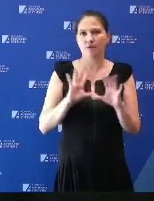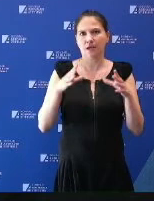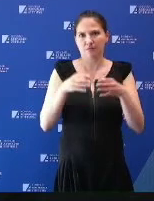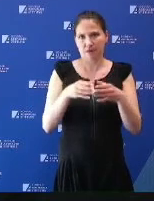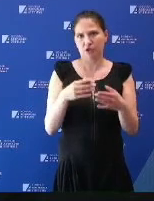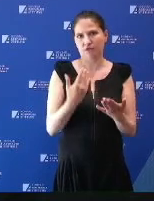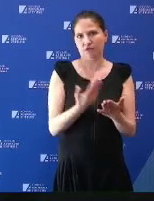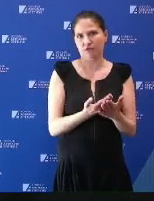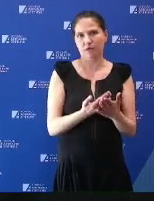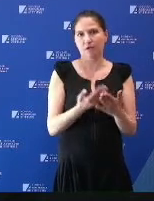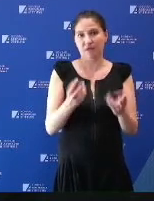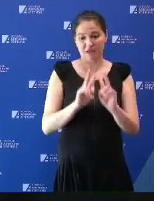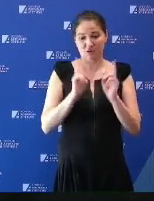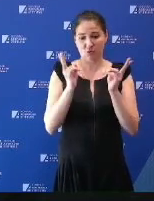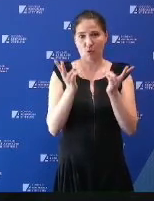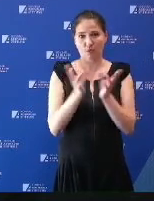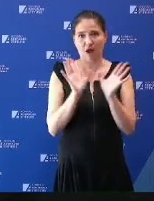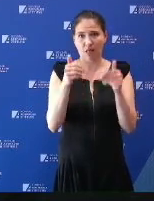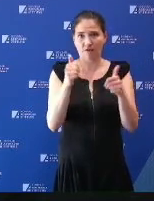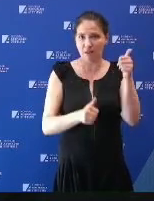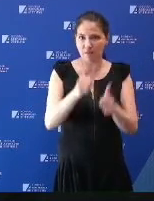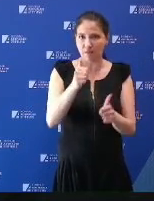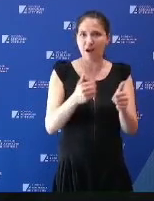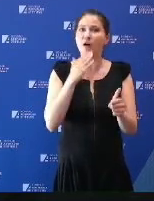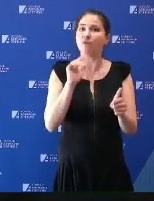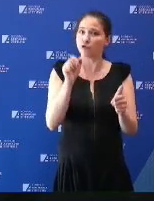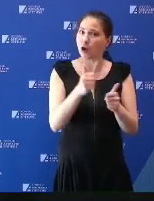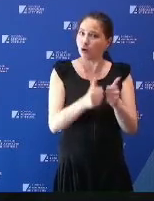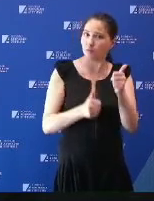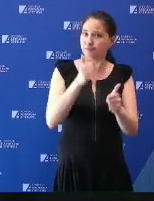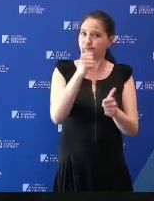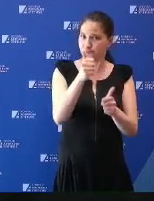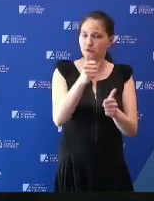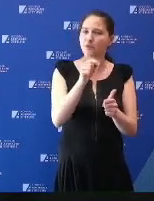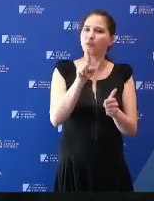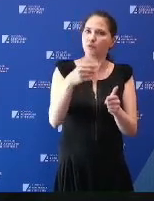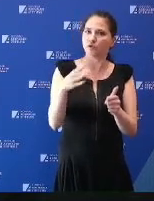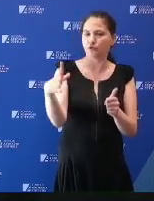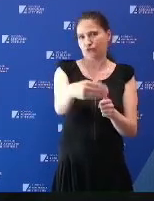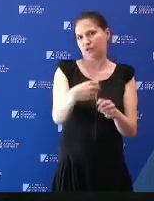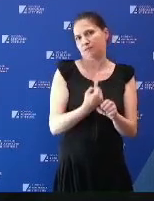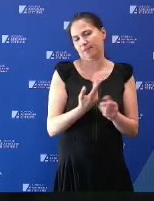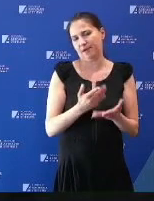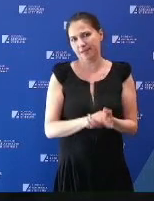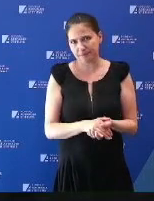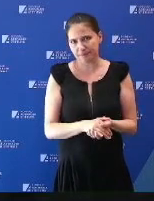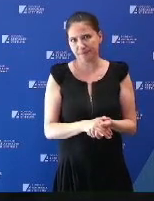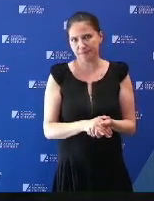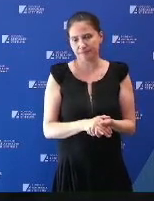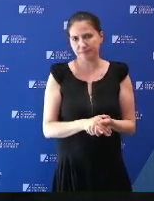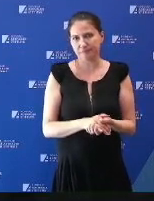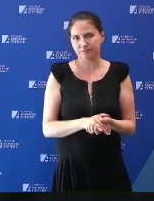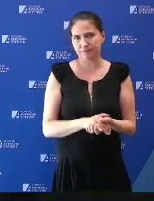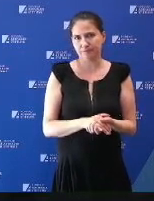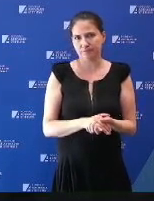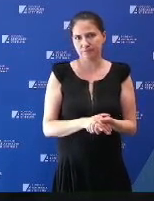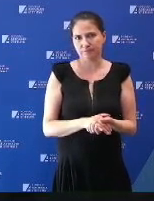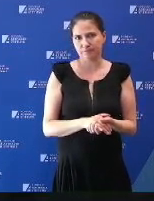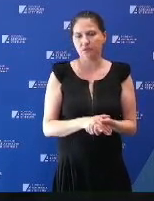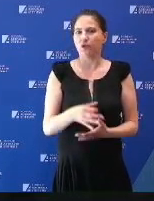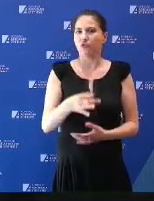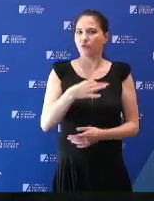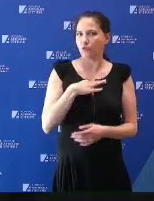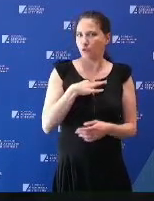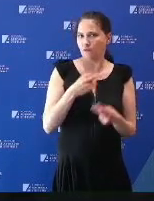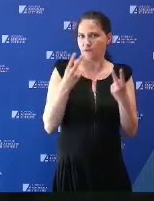wir im globalen Wettbewerb auch tatsächlich bestehen wollen, dann müssen wir alle zusammenarbeiten. Mhm. Und gerade wäre es für mich wichtig,